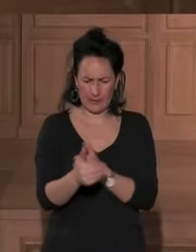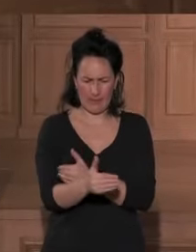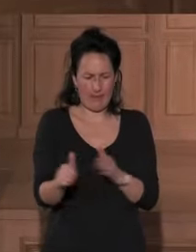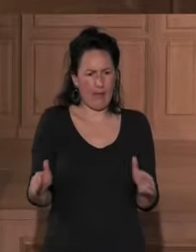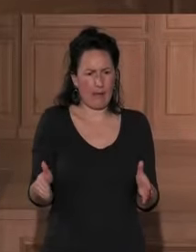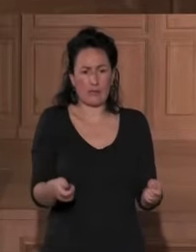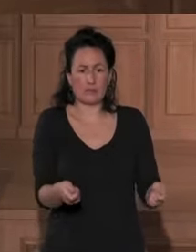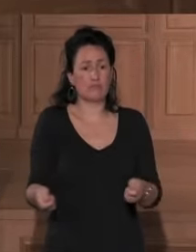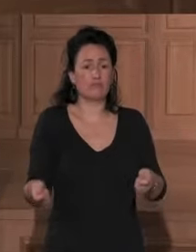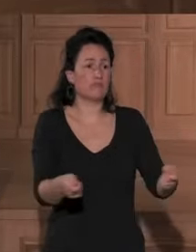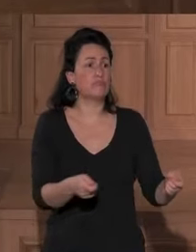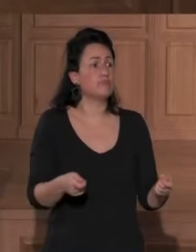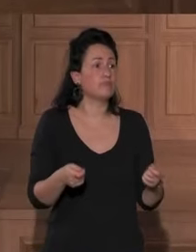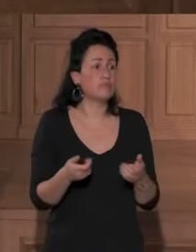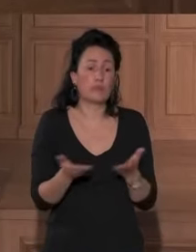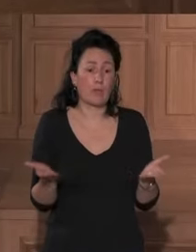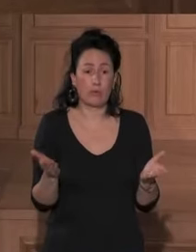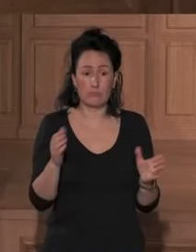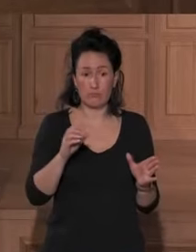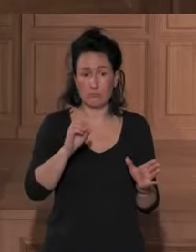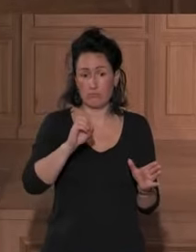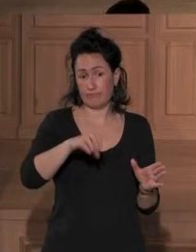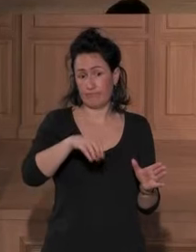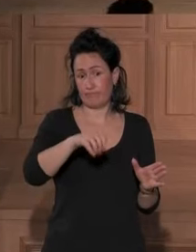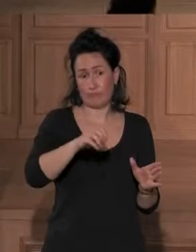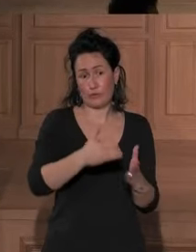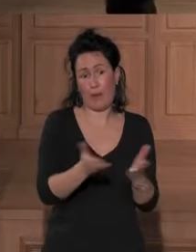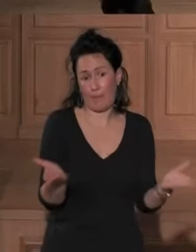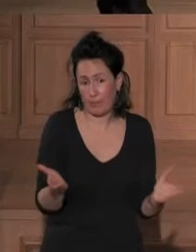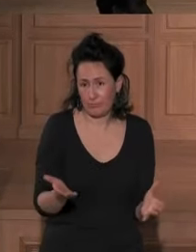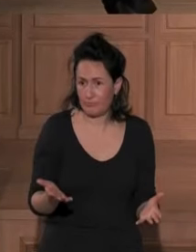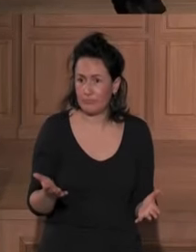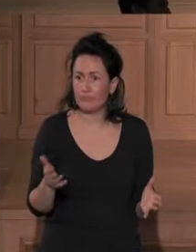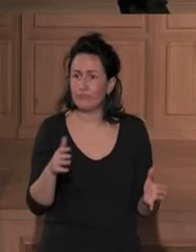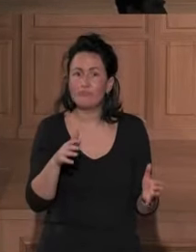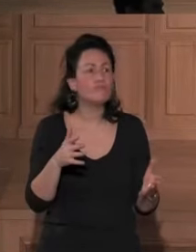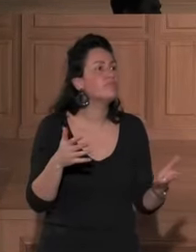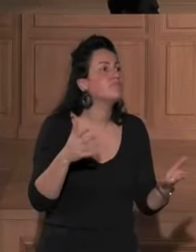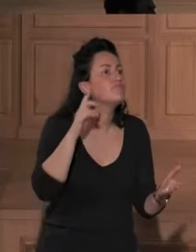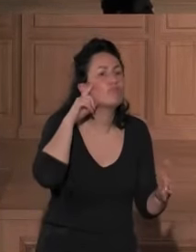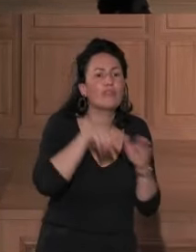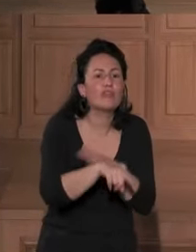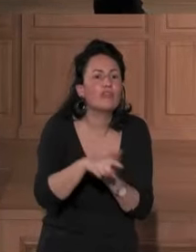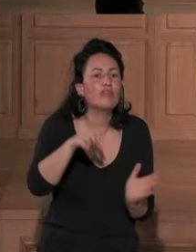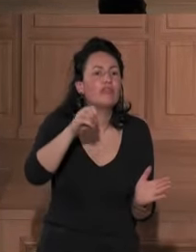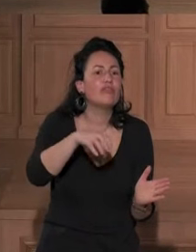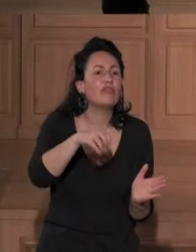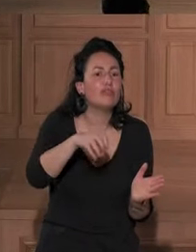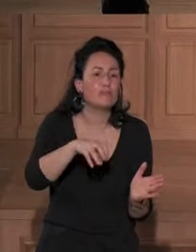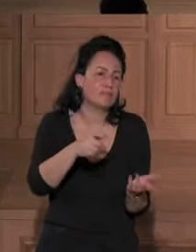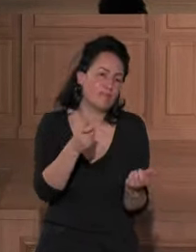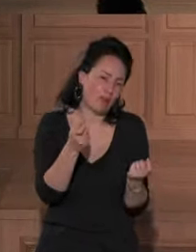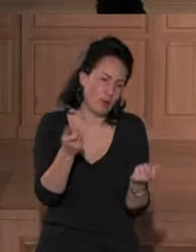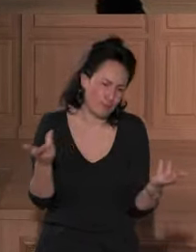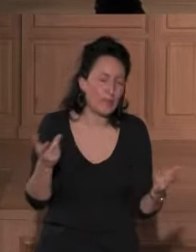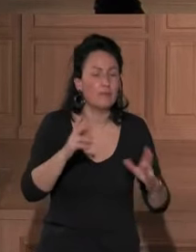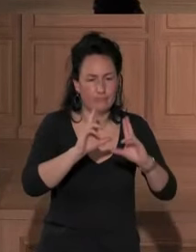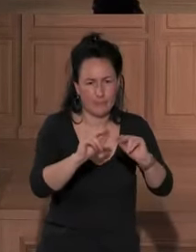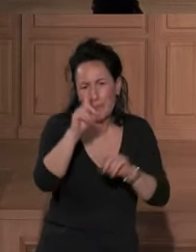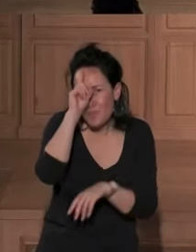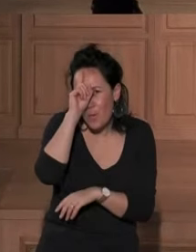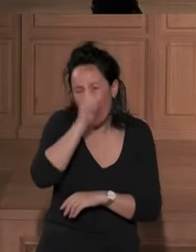caisses, elles sont juste à remplir. C'est extrêmement simple. Et à remplir, vous l'aurez compris, avec de l'argent. Je vais vous expliquer